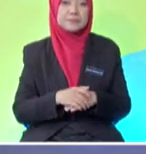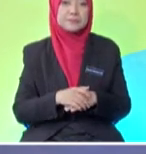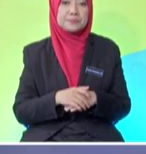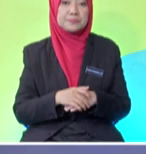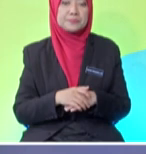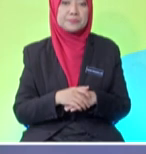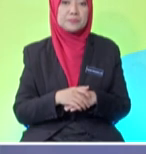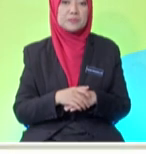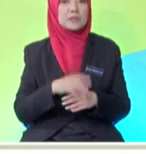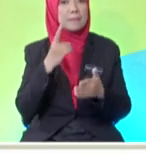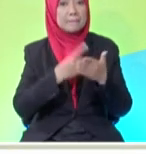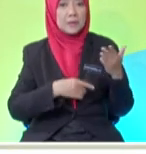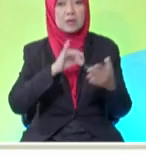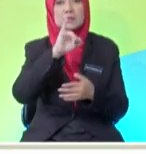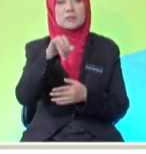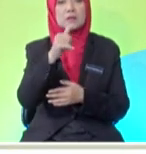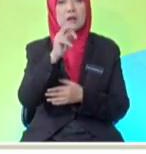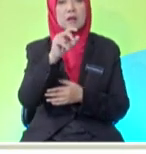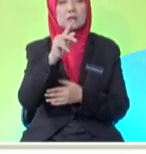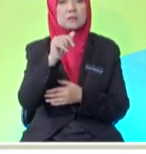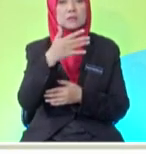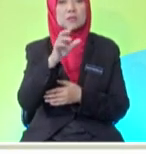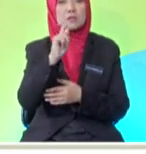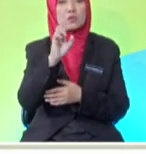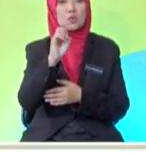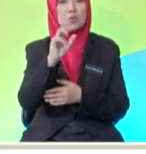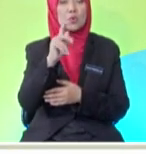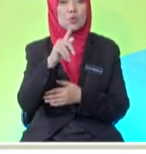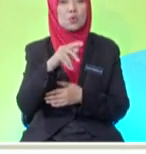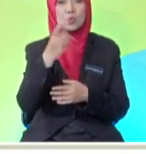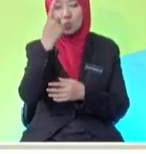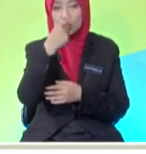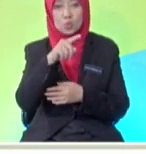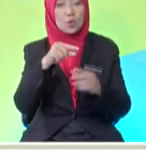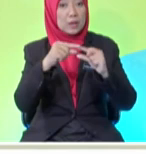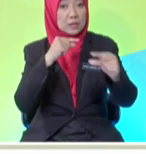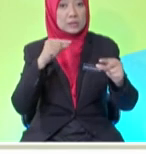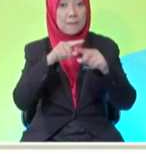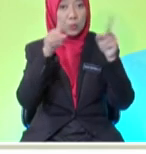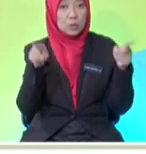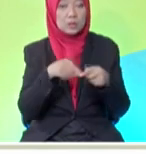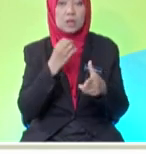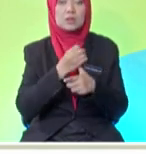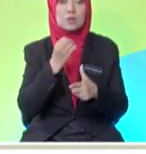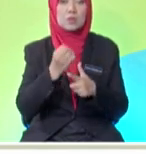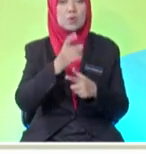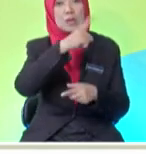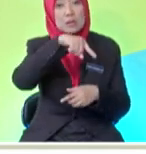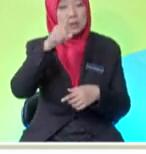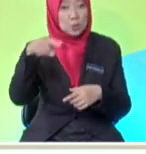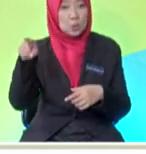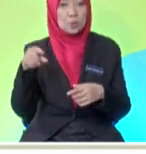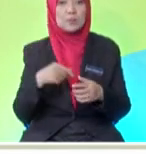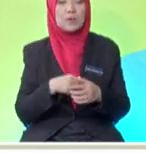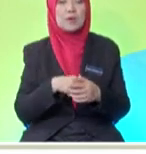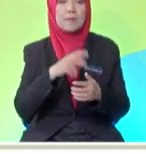jangan ke toluk yaitu yang digunakan bagi menanda garisan bulatan ataupun lengkung oke yang kedua yaitu